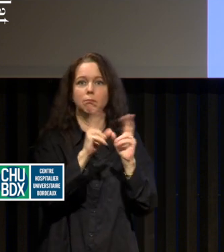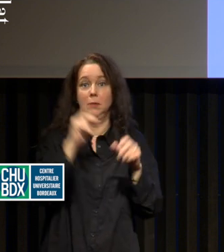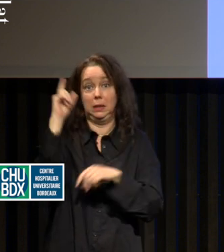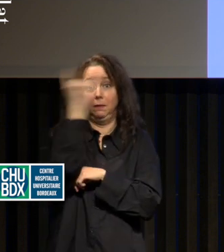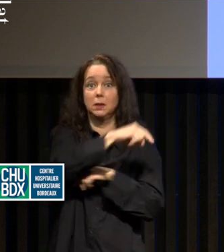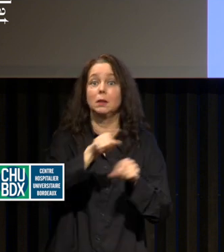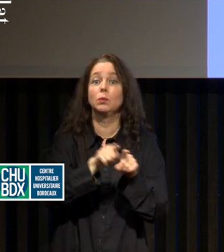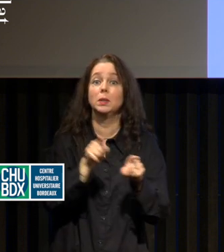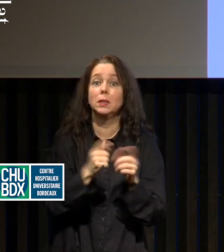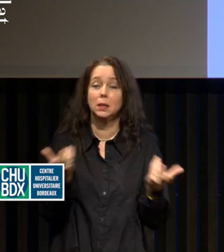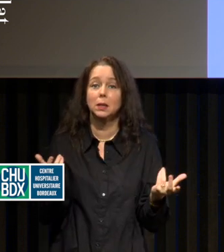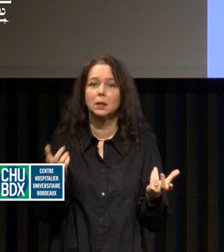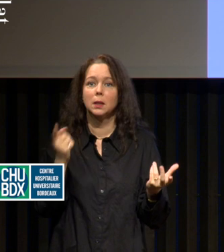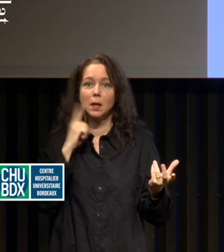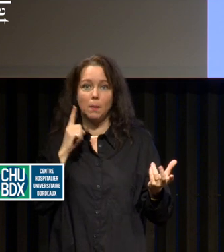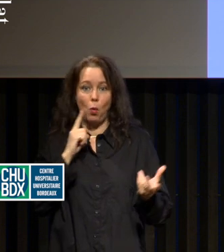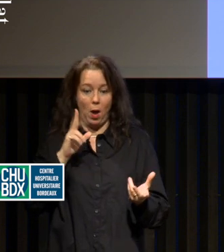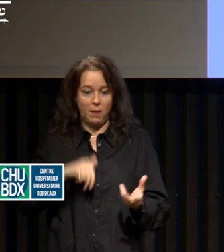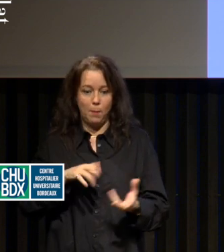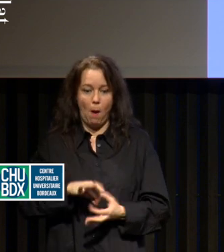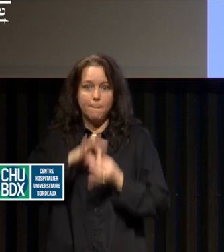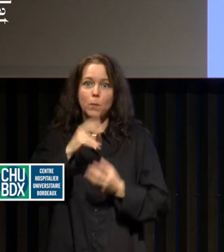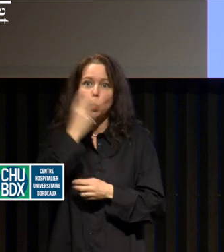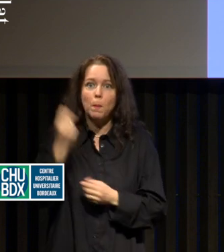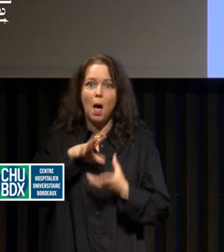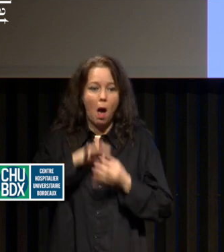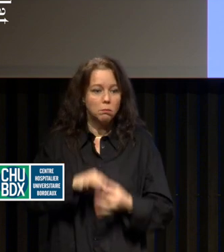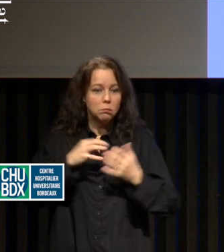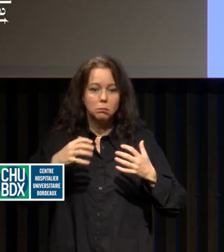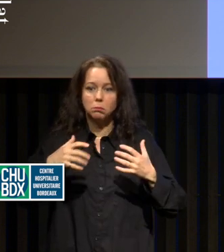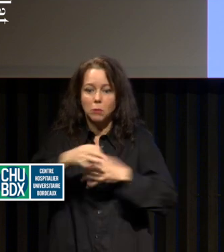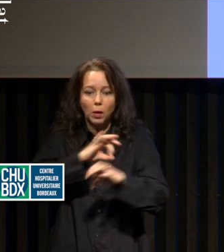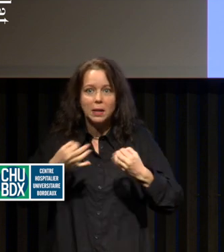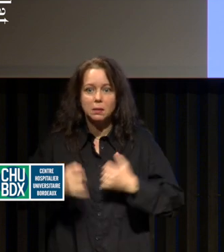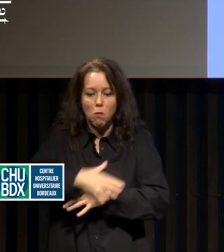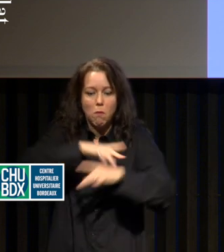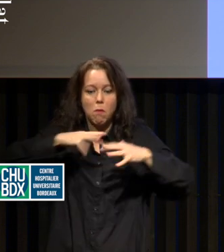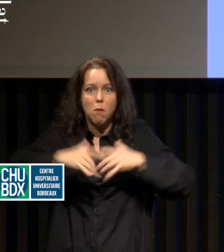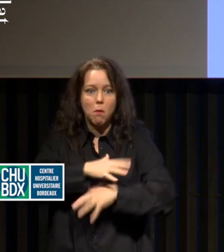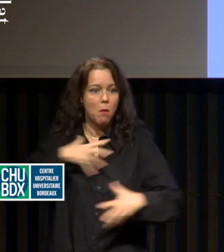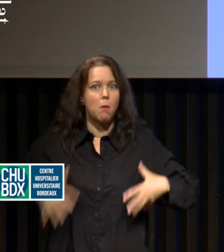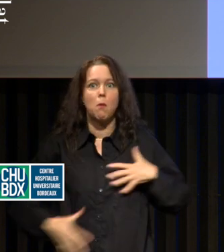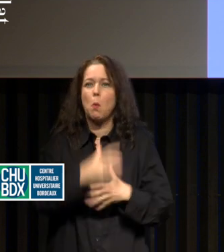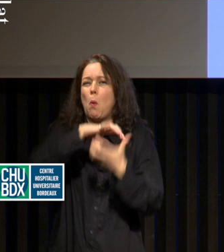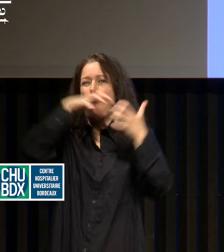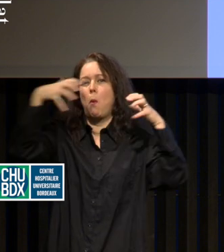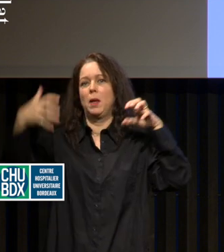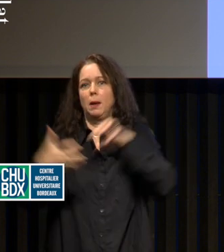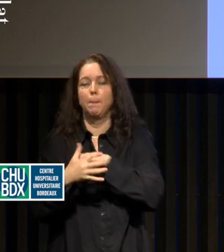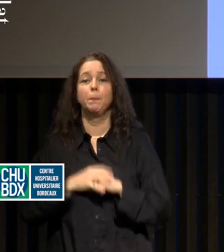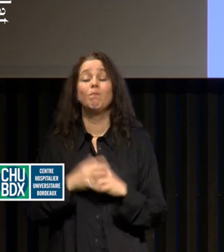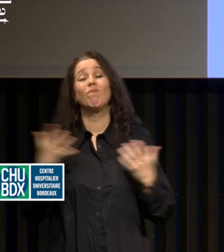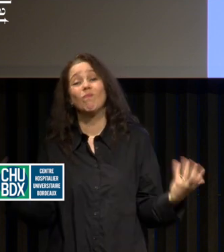Le microbiote, les interactions qu'il a avec le corps humain sont infiniment complexes. Et ce soir, je vais essayer de vous montrer des petites